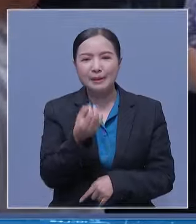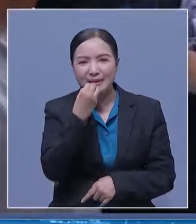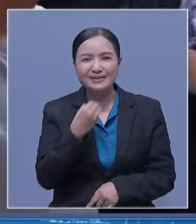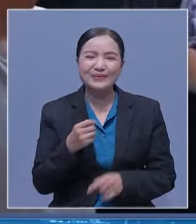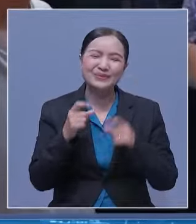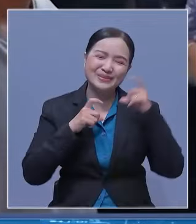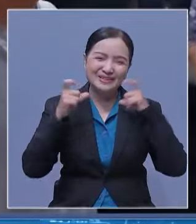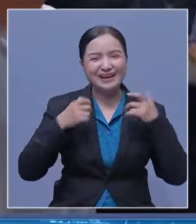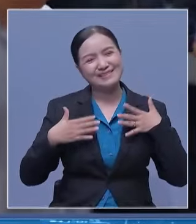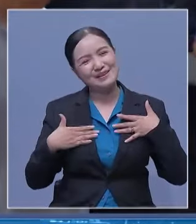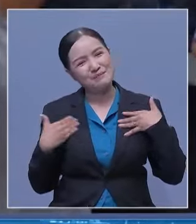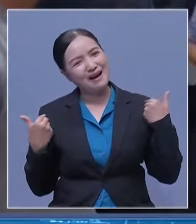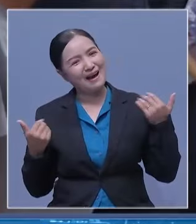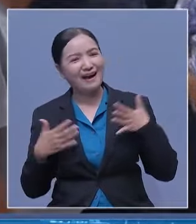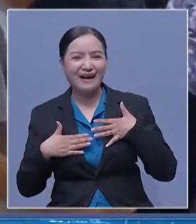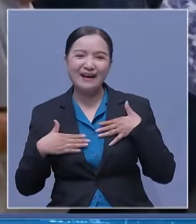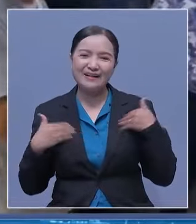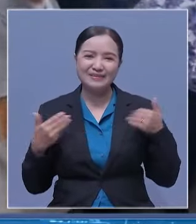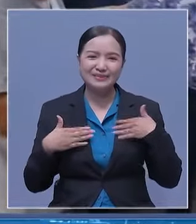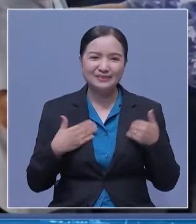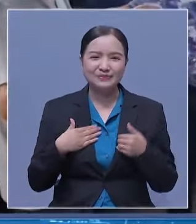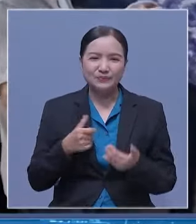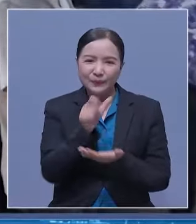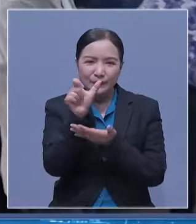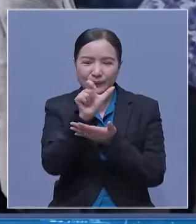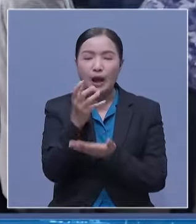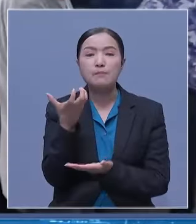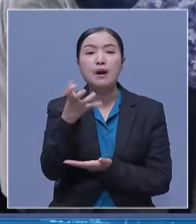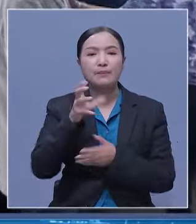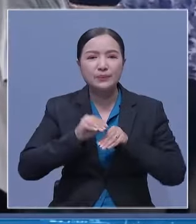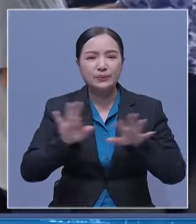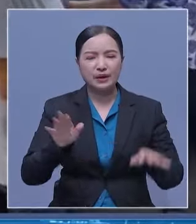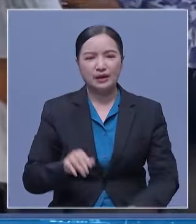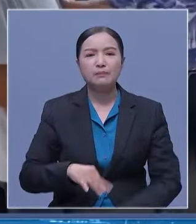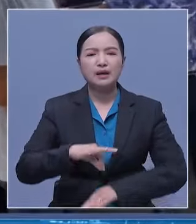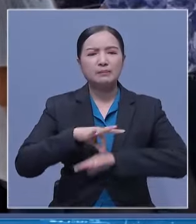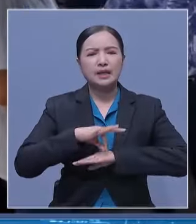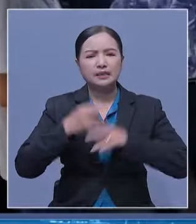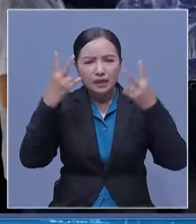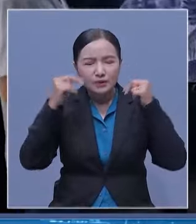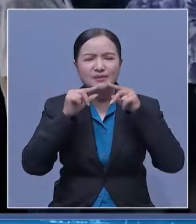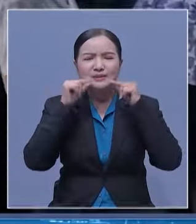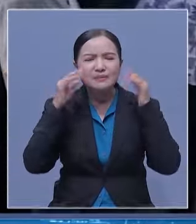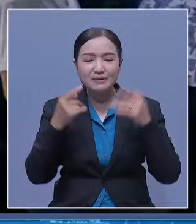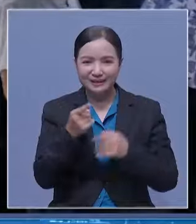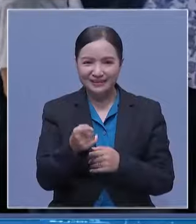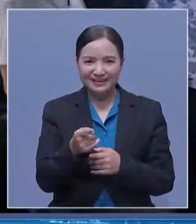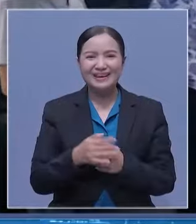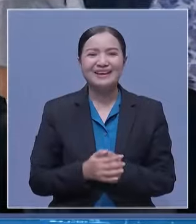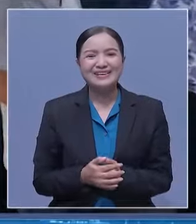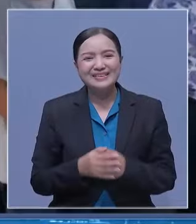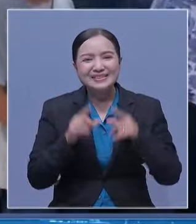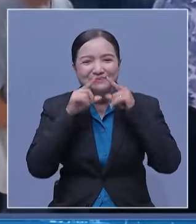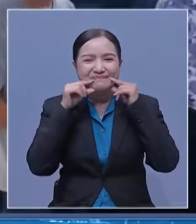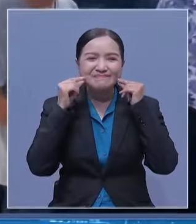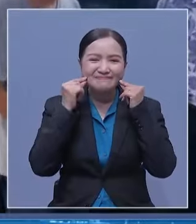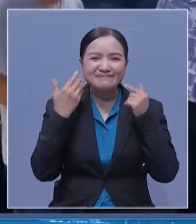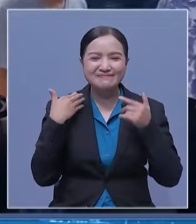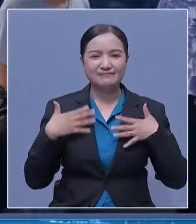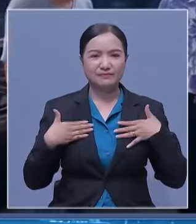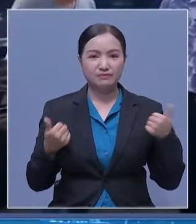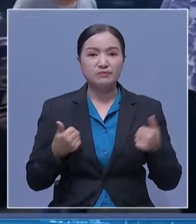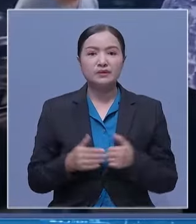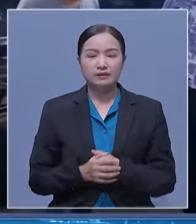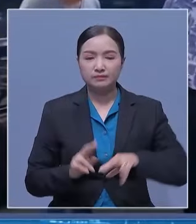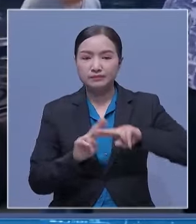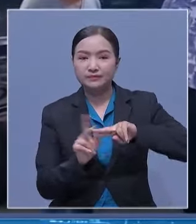า สบายสบายนะ ท่าทางลุงตู่คือยิ้มแย้ ม ตอนอยู่ในตำแหน่งไม่ค่อยเห็นยิ้มใช่ไหมแต่ว่าเนี่ย โพสต์คลิปมันเครียดไงคุณจอย ยิ้มแย้มจริงๆแล้วก็แค